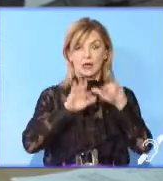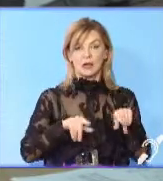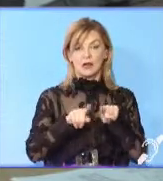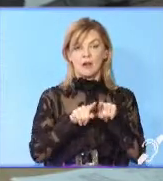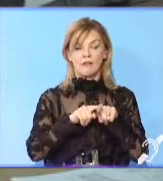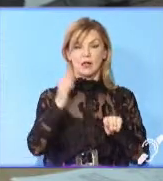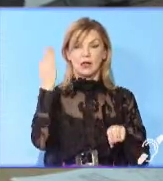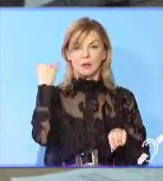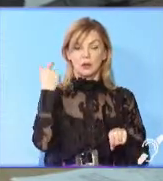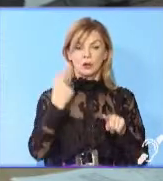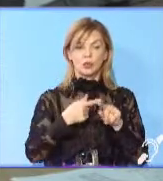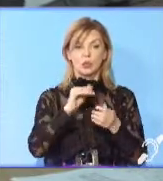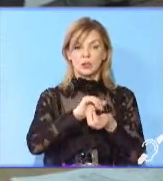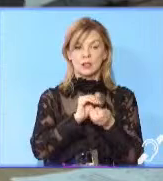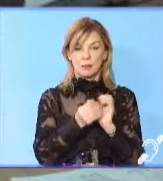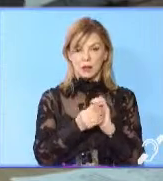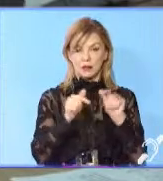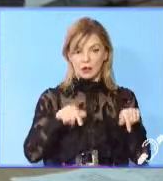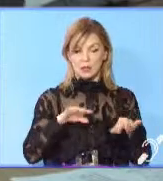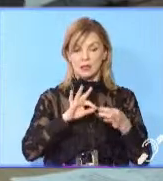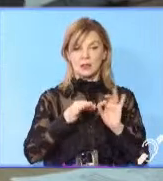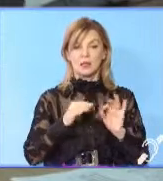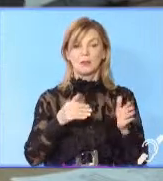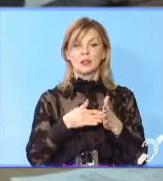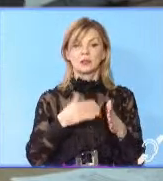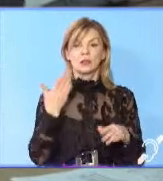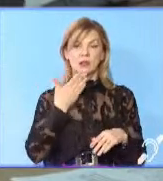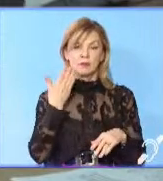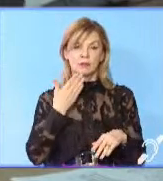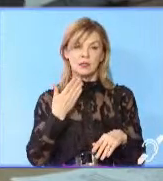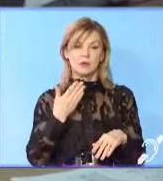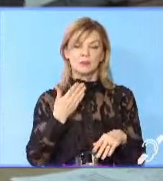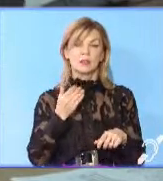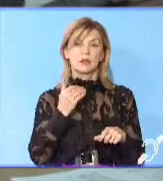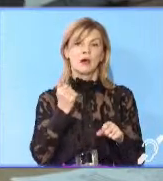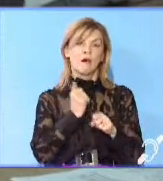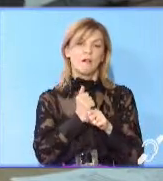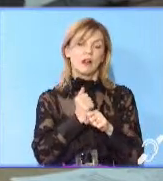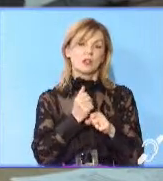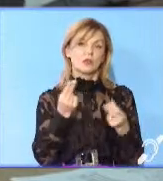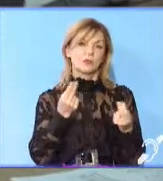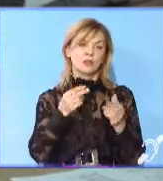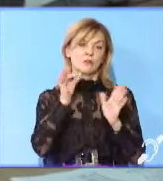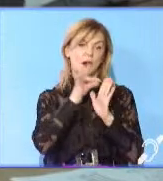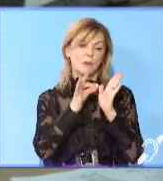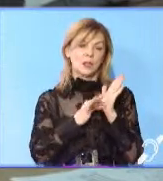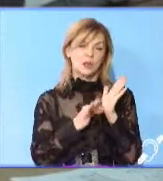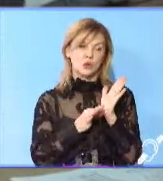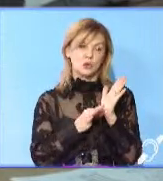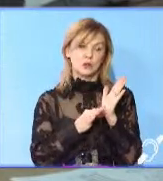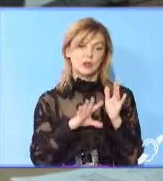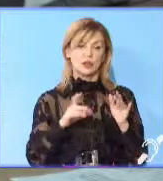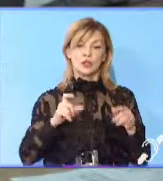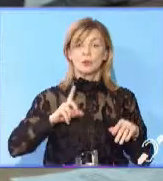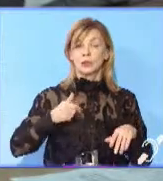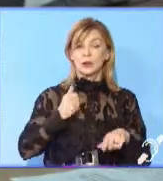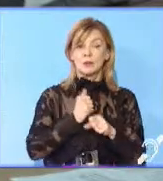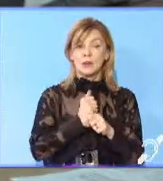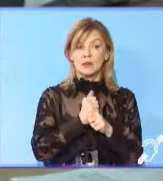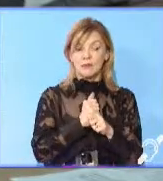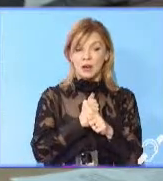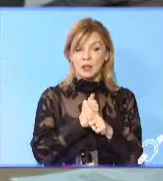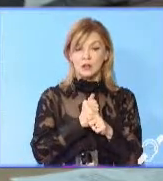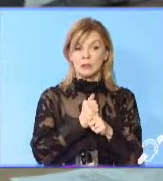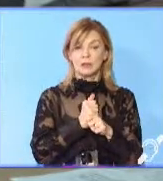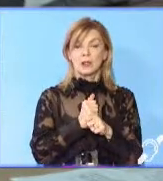erau altădată cu zăpadă. Asta înseamnă că trebuie să învățăm să ne luăm măsuri de prevenție. Ce putem să facem,